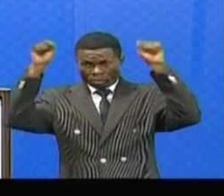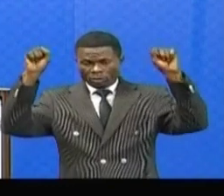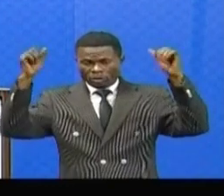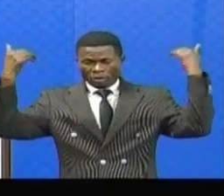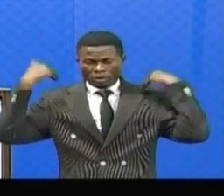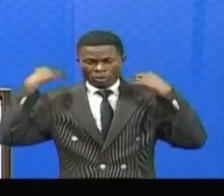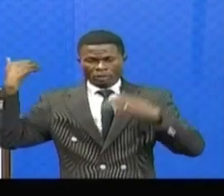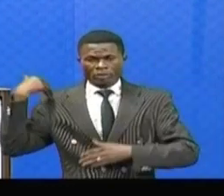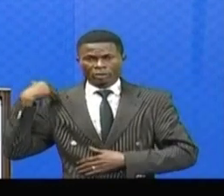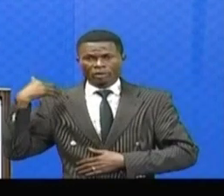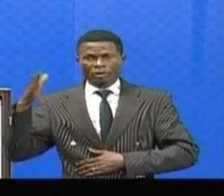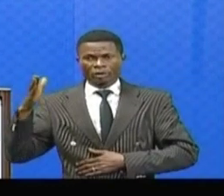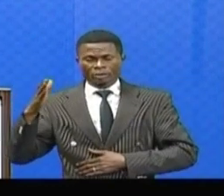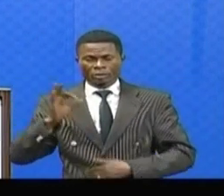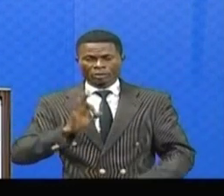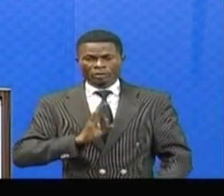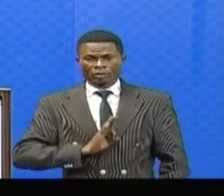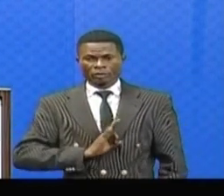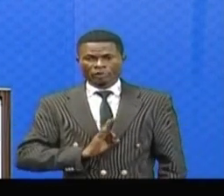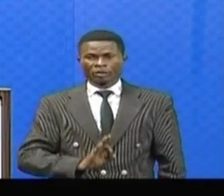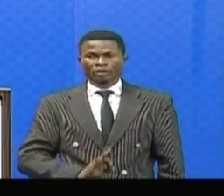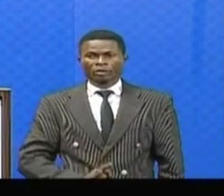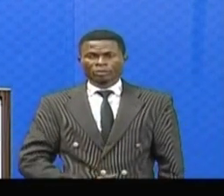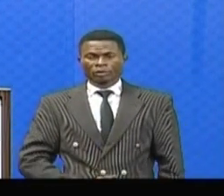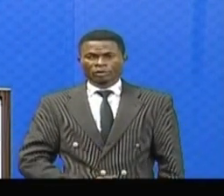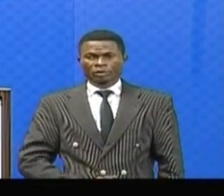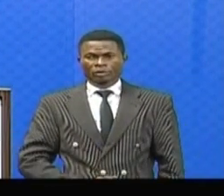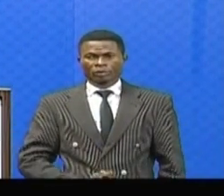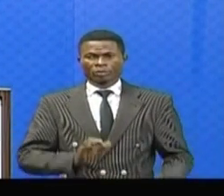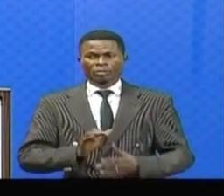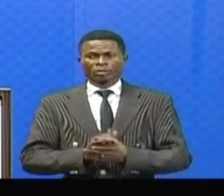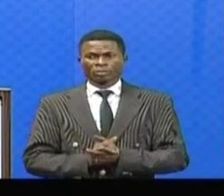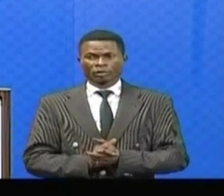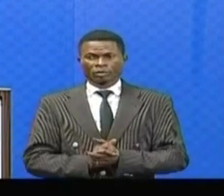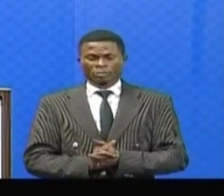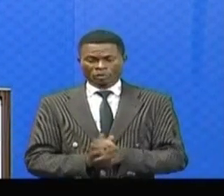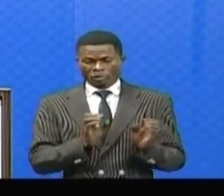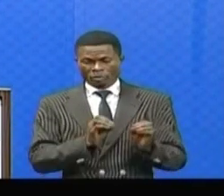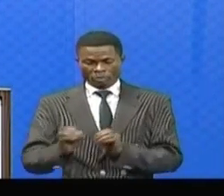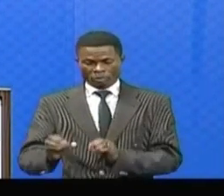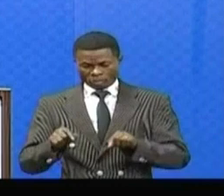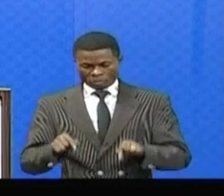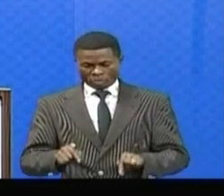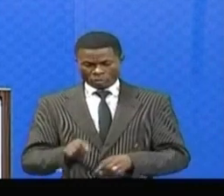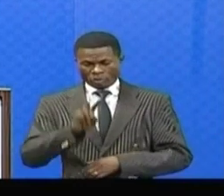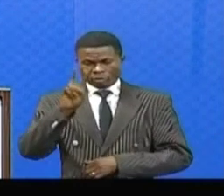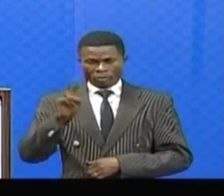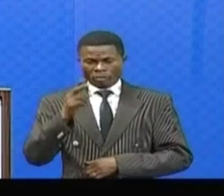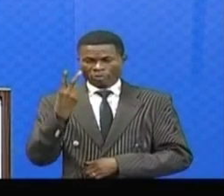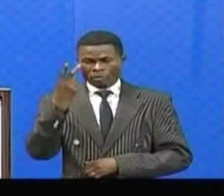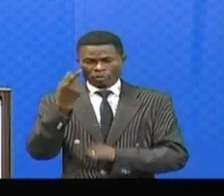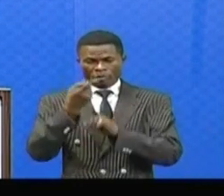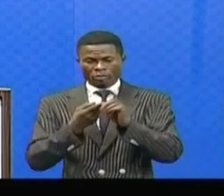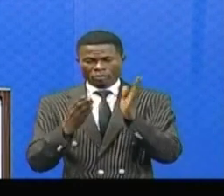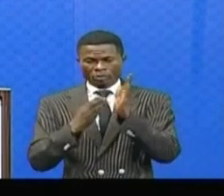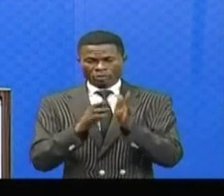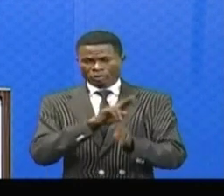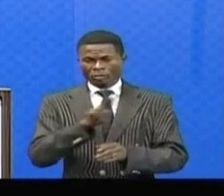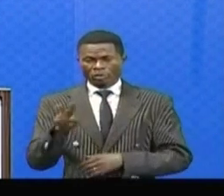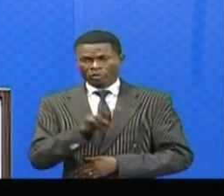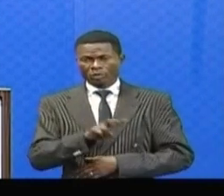l'État, Félix-Antoine Tshisekedi Tshilombo, a présidé ce vendredi 2 septembre 2022